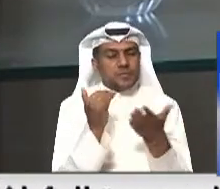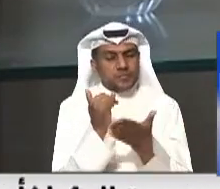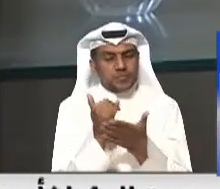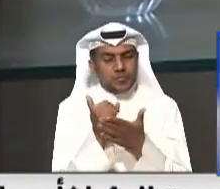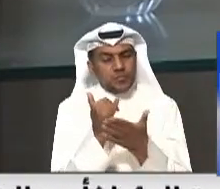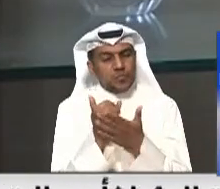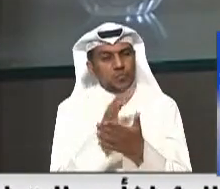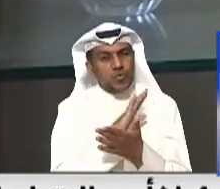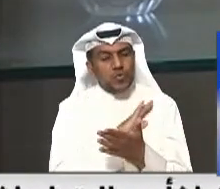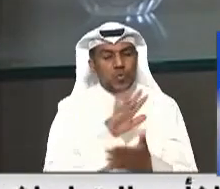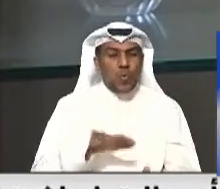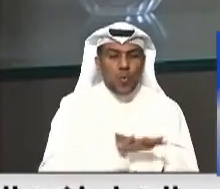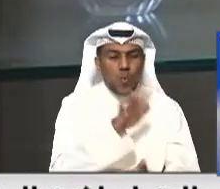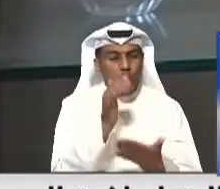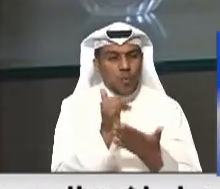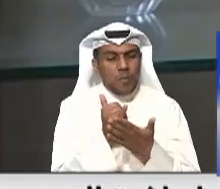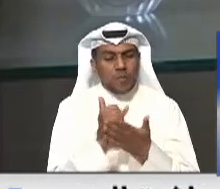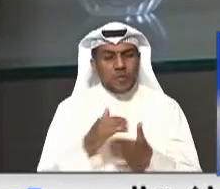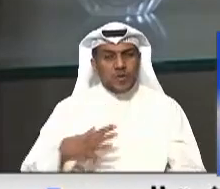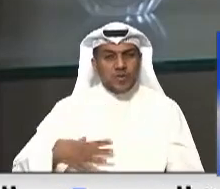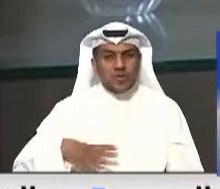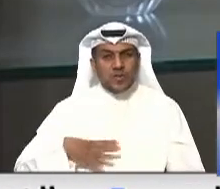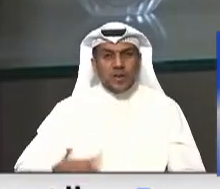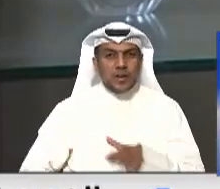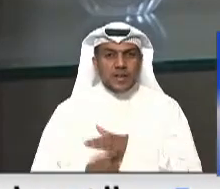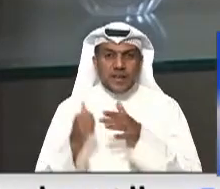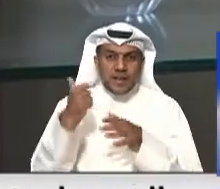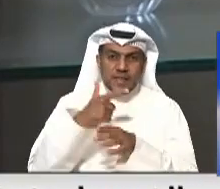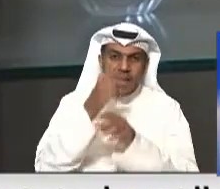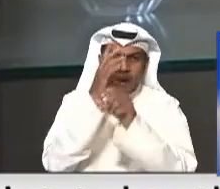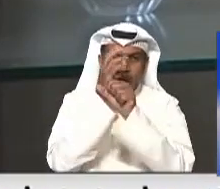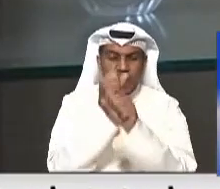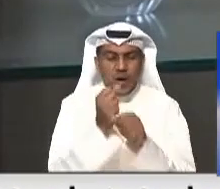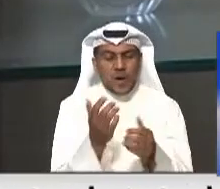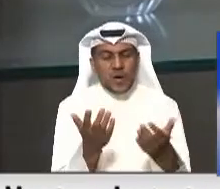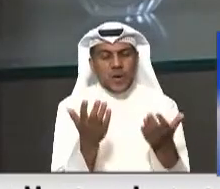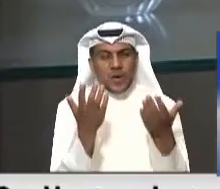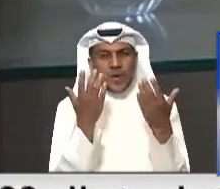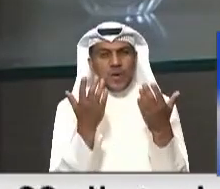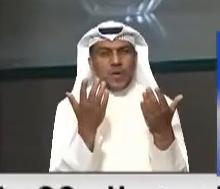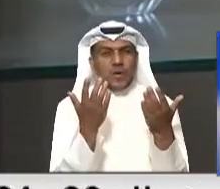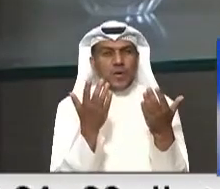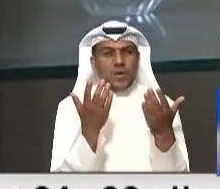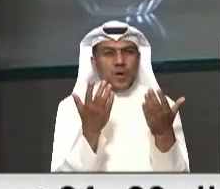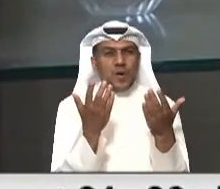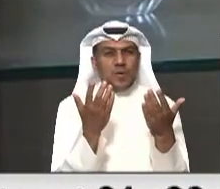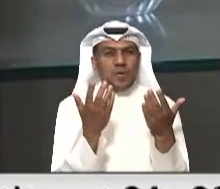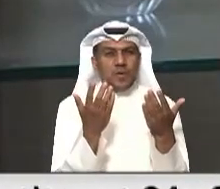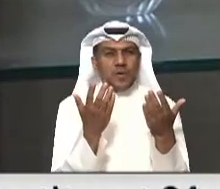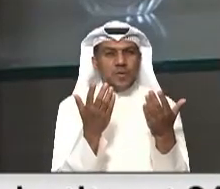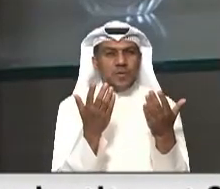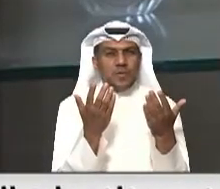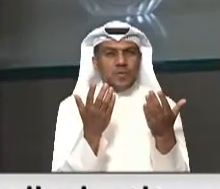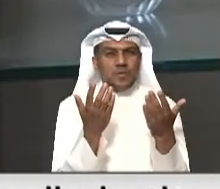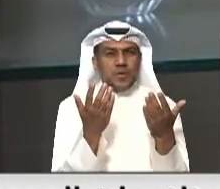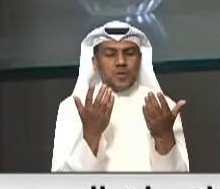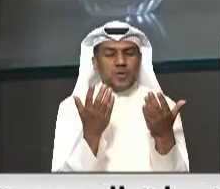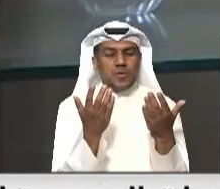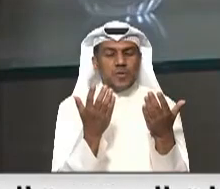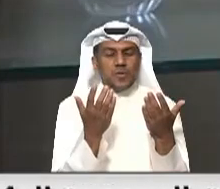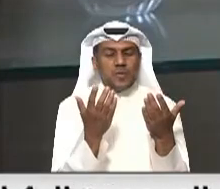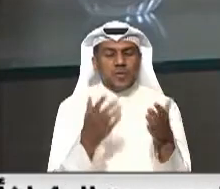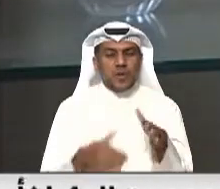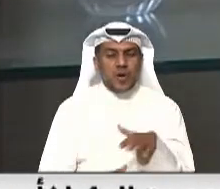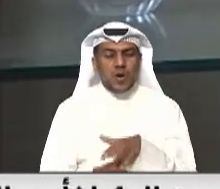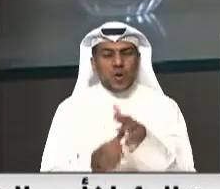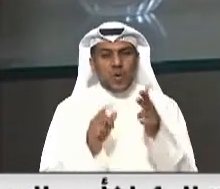للقوات المسلحة وسمو ولي العهد الأمين الشيخ مشعل الأحمد الجابر الصباح حفظه الله، وإلى سمو رئيس